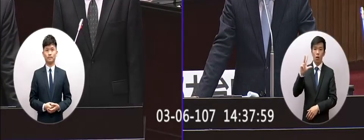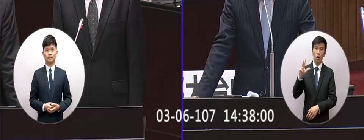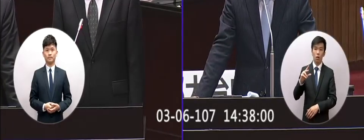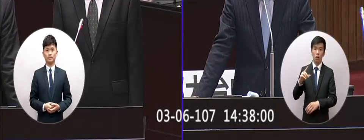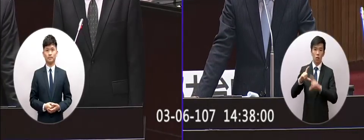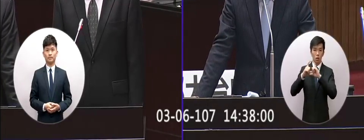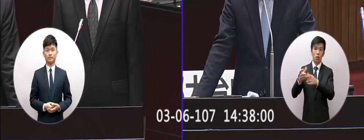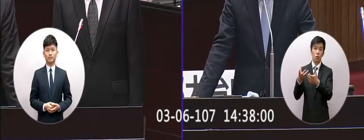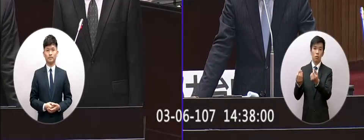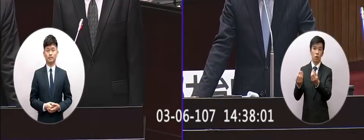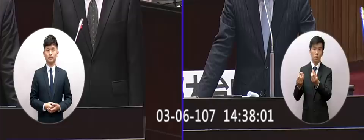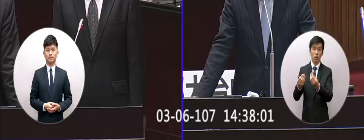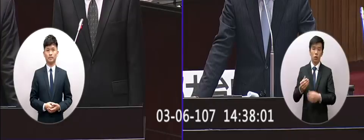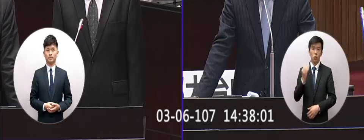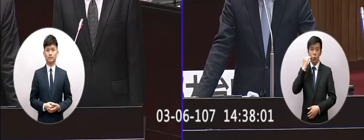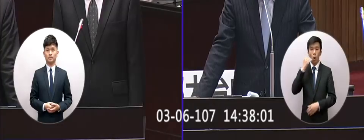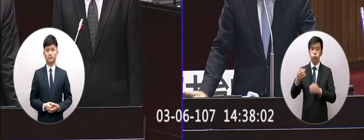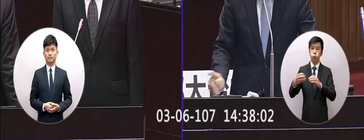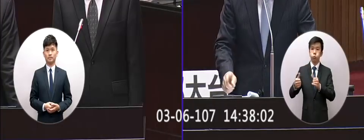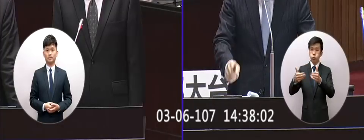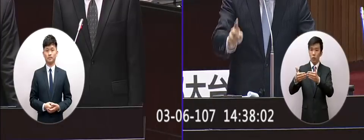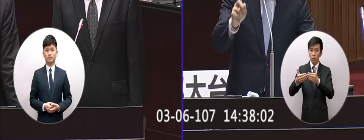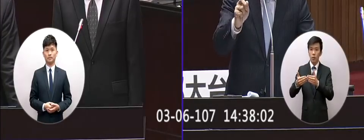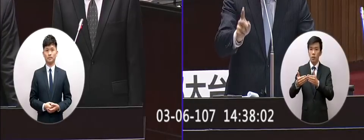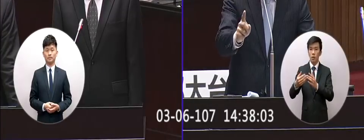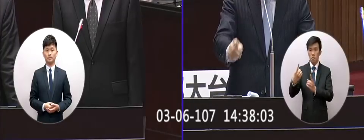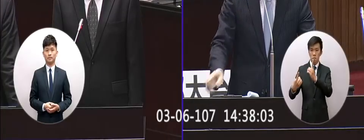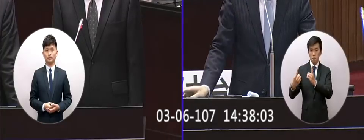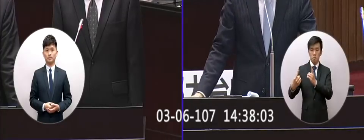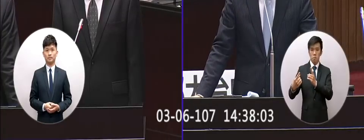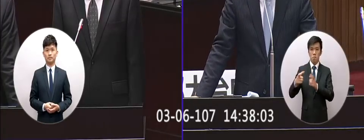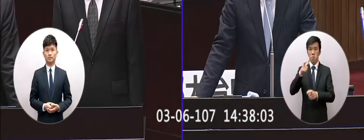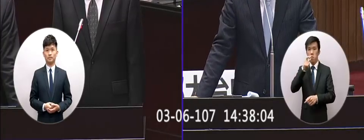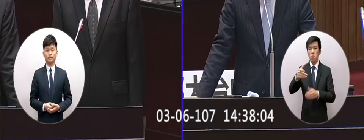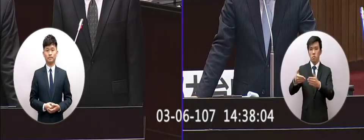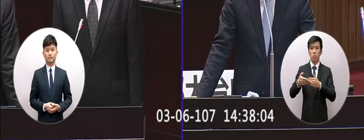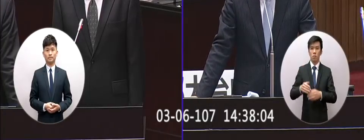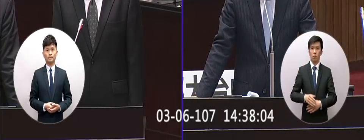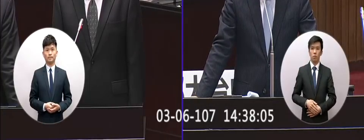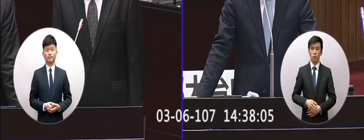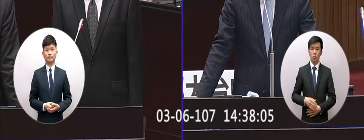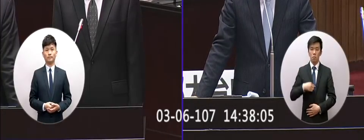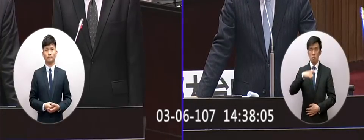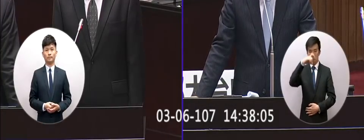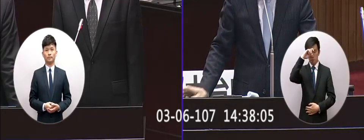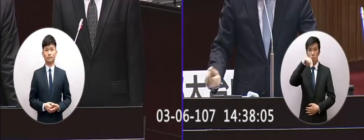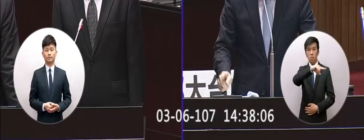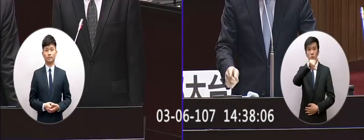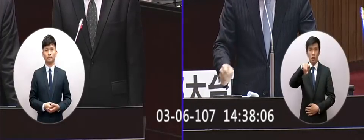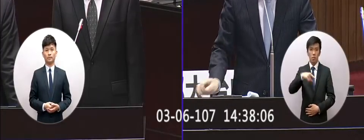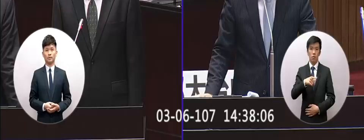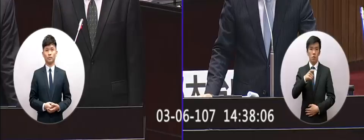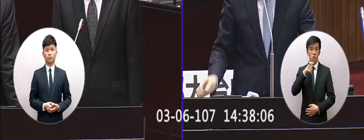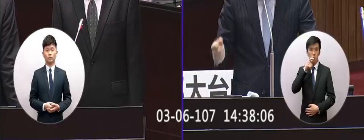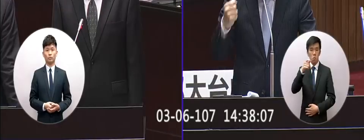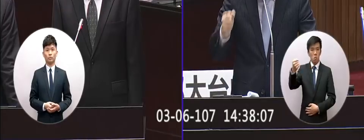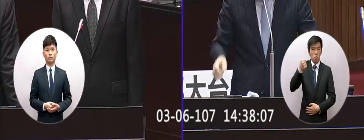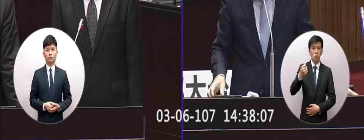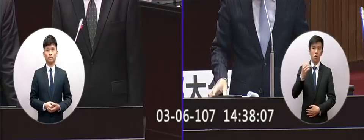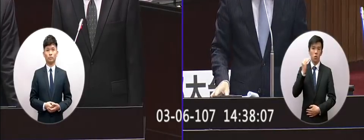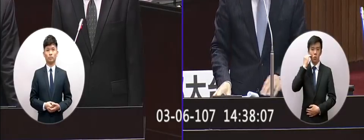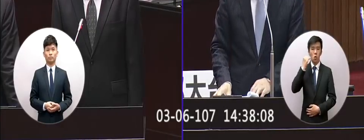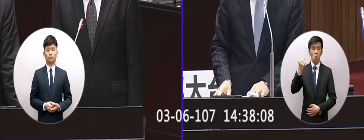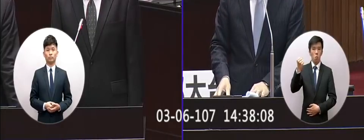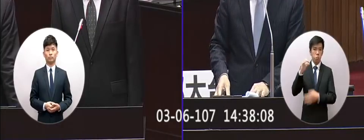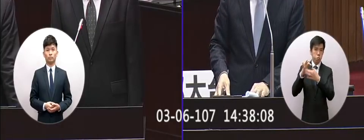部长，我想你也是专家，所以这一点我期待你们不要示弱，该强硬要强硬啦，拿